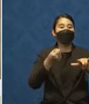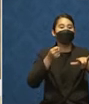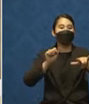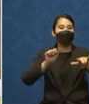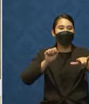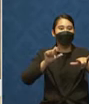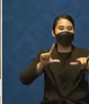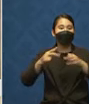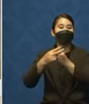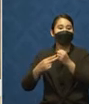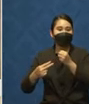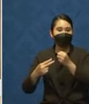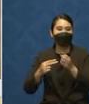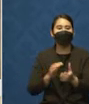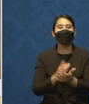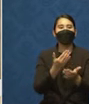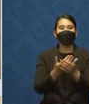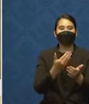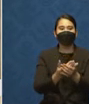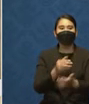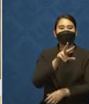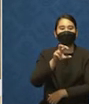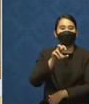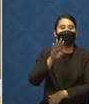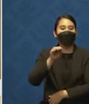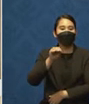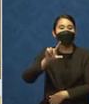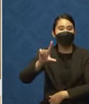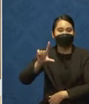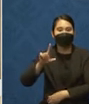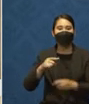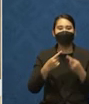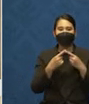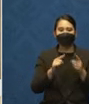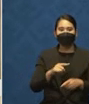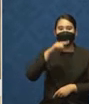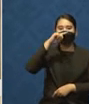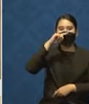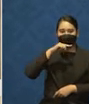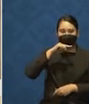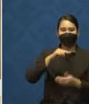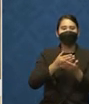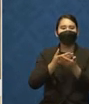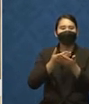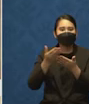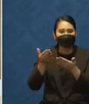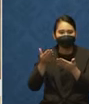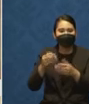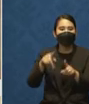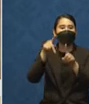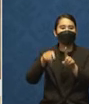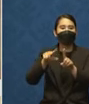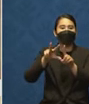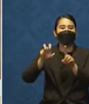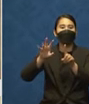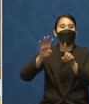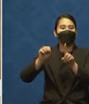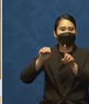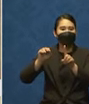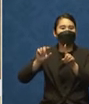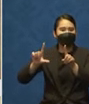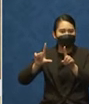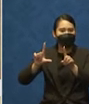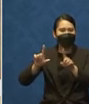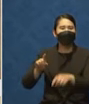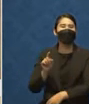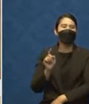เหรียญสหรัฐนะครับก็คือ340ล้านแต่กองทัพเรือไทยกำลังจะไปซื้อลำละ 1,340 ล้านเนี่ยตร